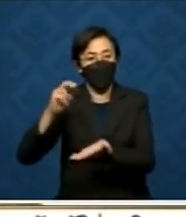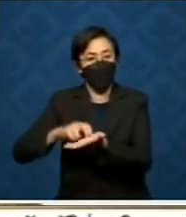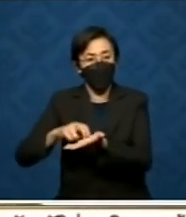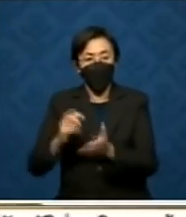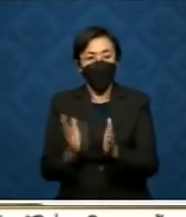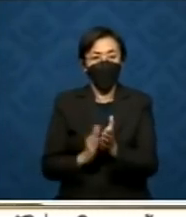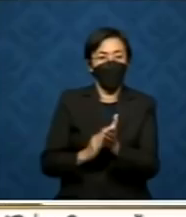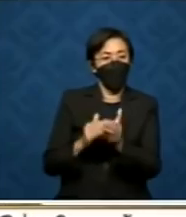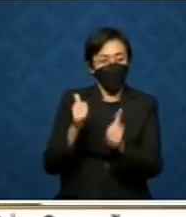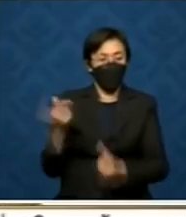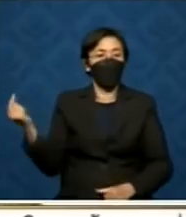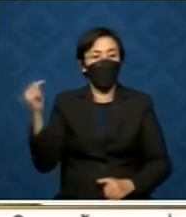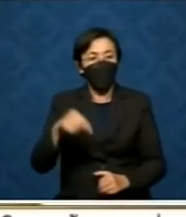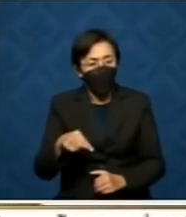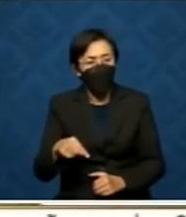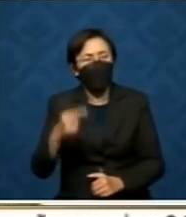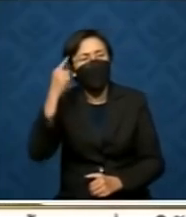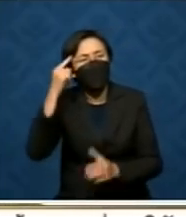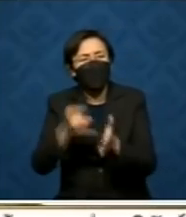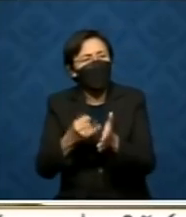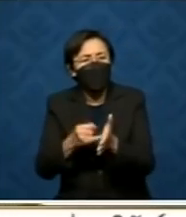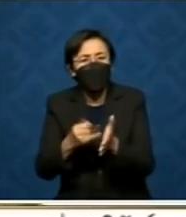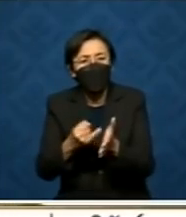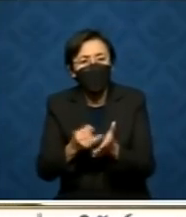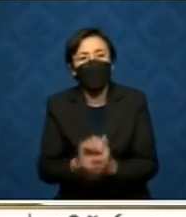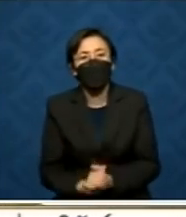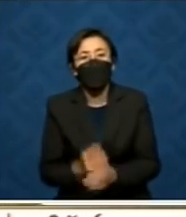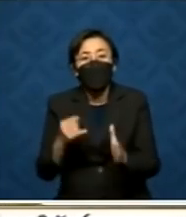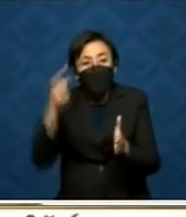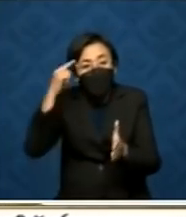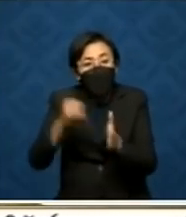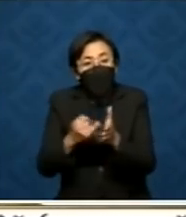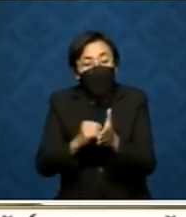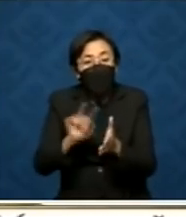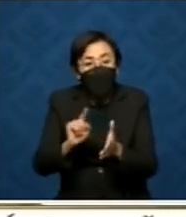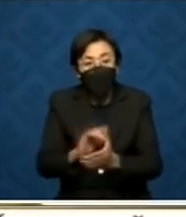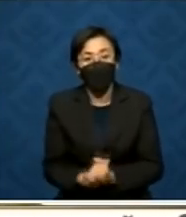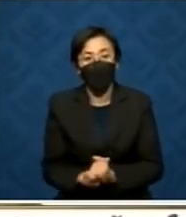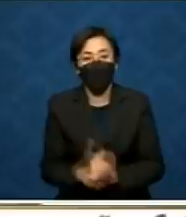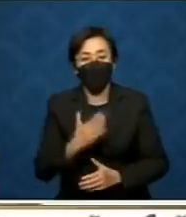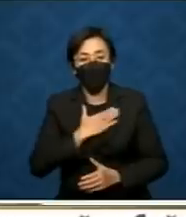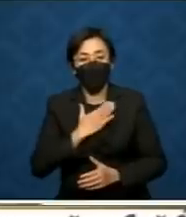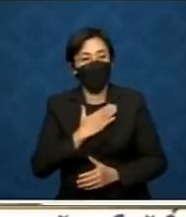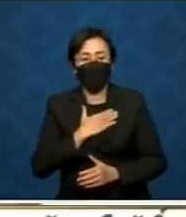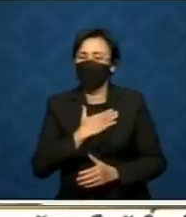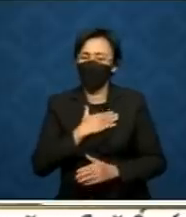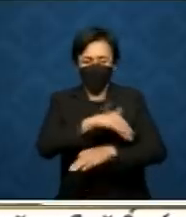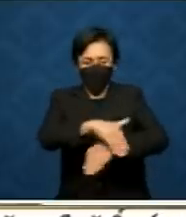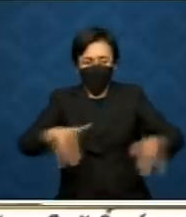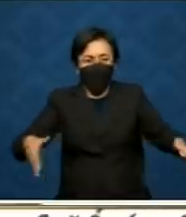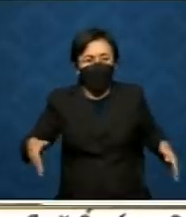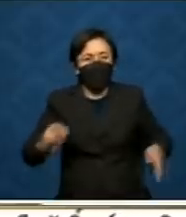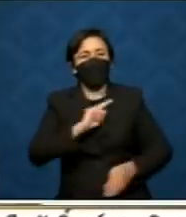มาคิดง่ายอย่างงี้ขึ้นง่ายก็ยังไงครับเราจะไปสร้างกำแพงปิดตัวเองทำไม